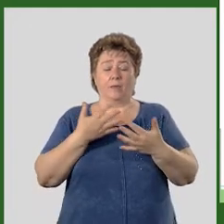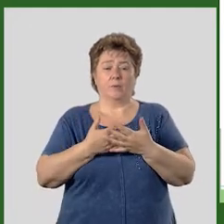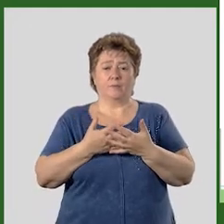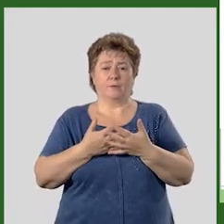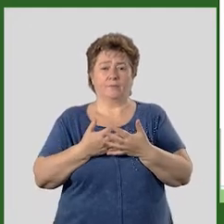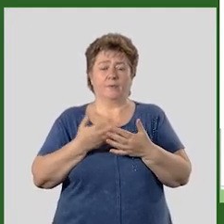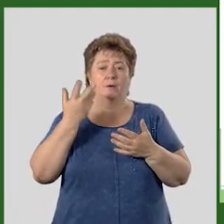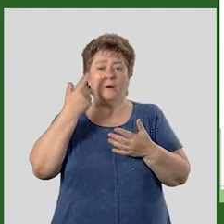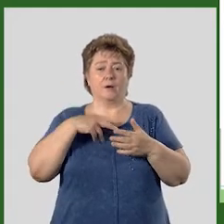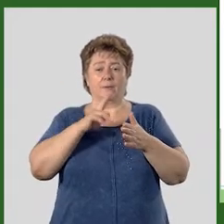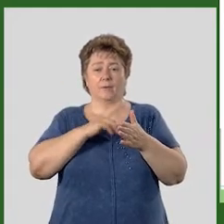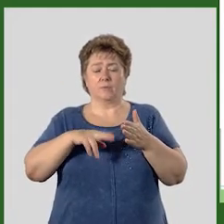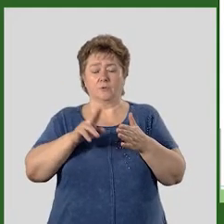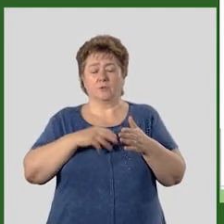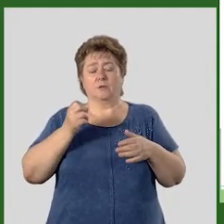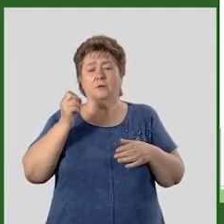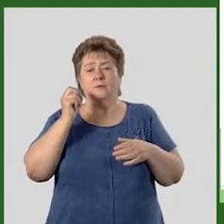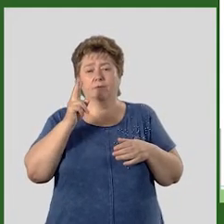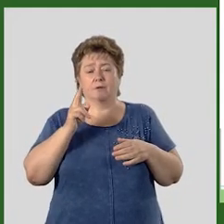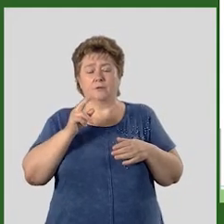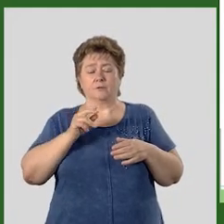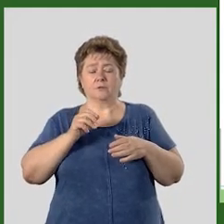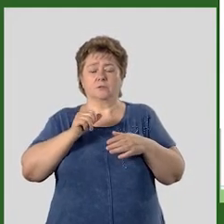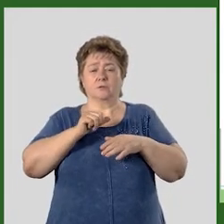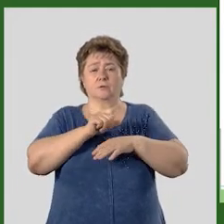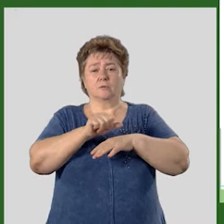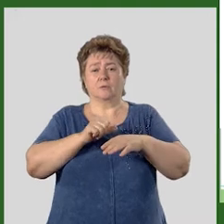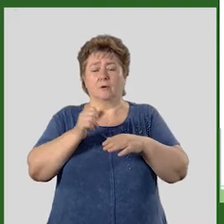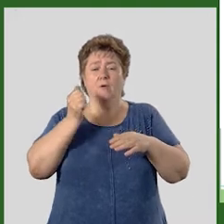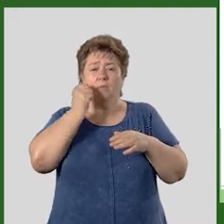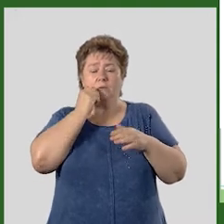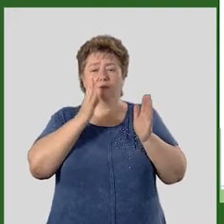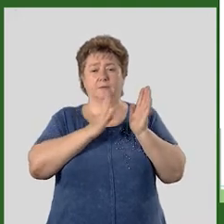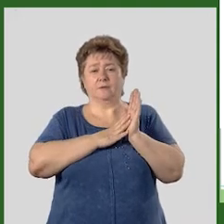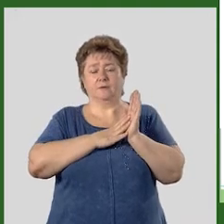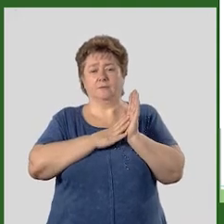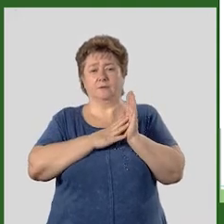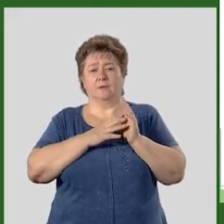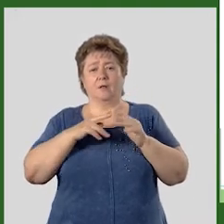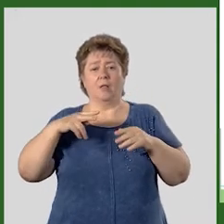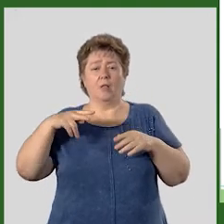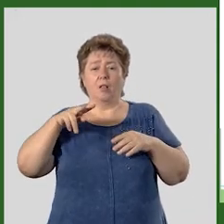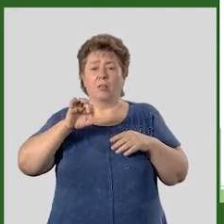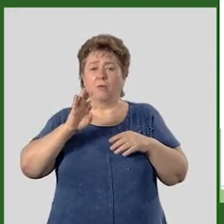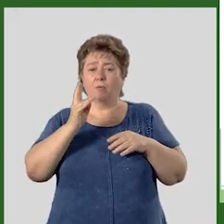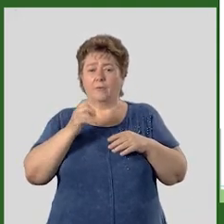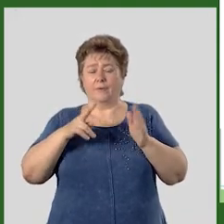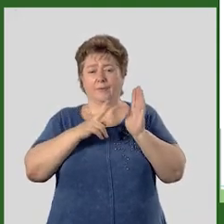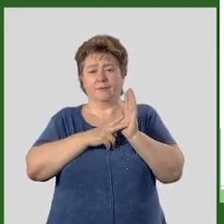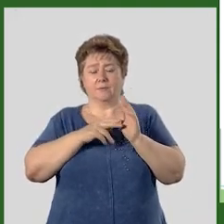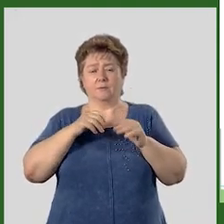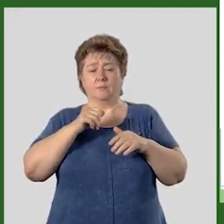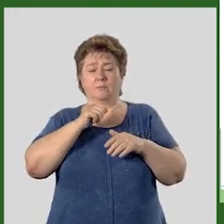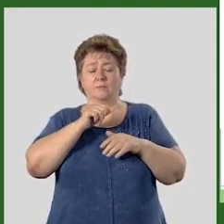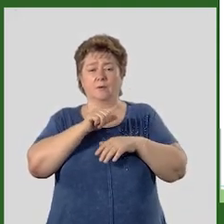Например, когда в Бишкеке 12 часов, в Москве 9, в Лондоне 7 часов,